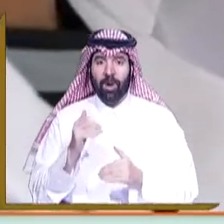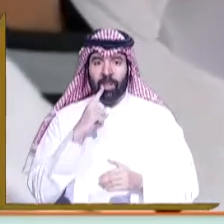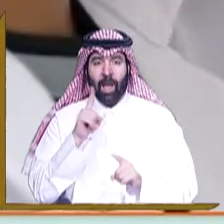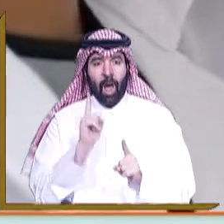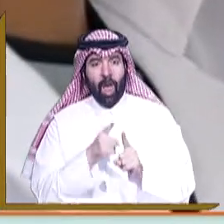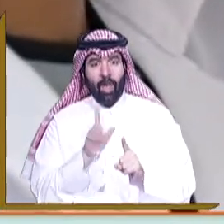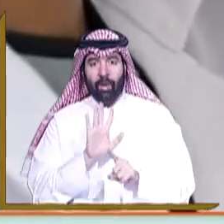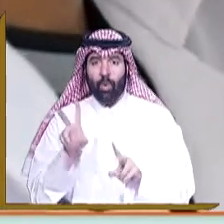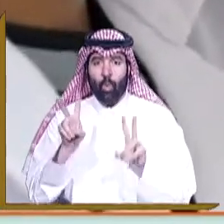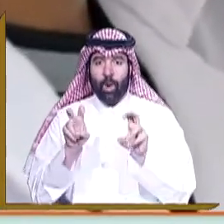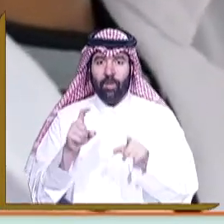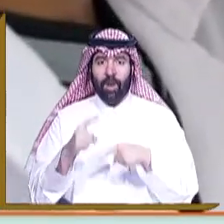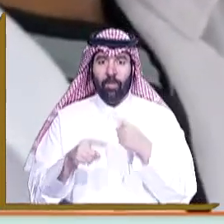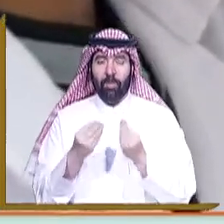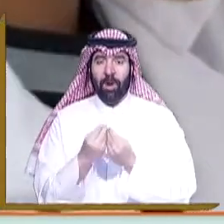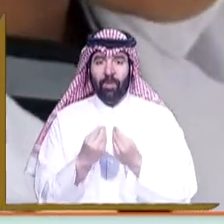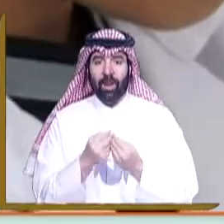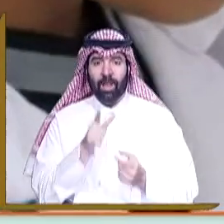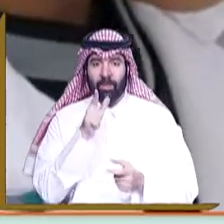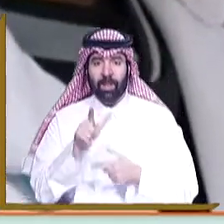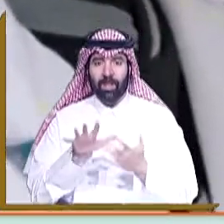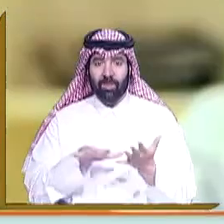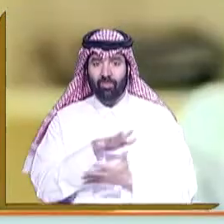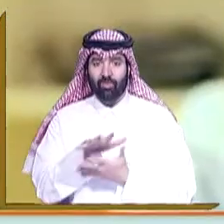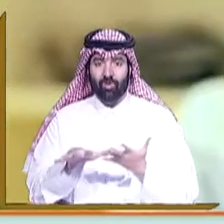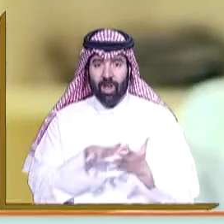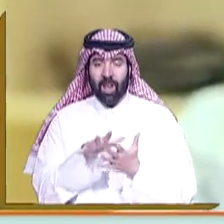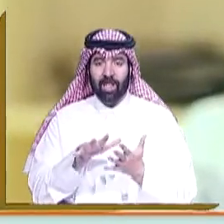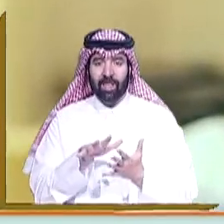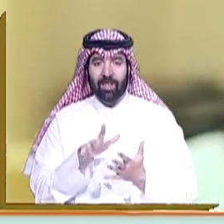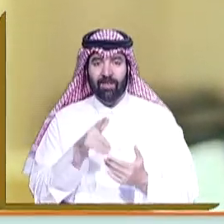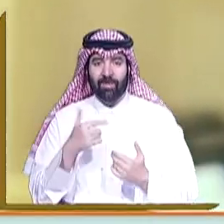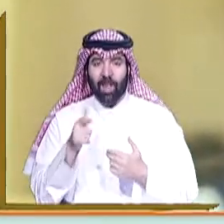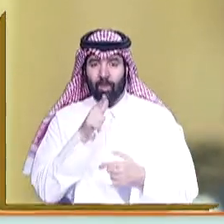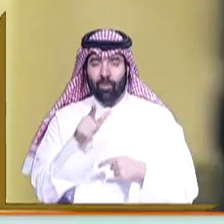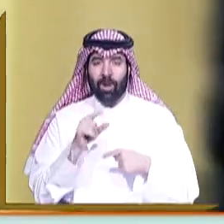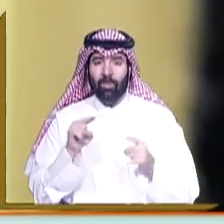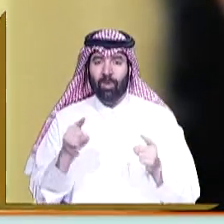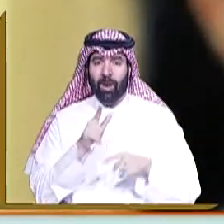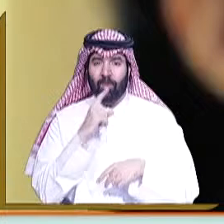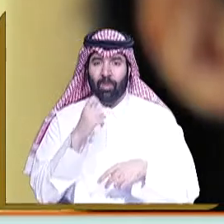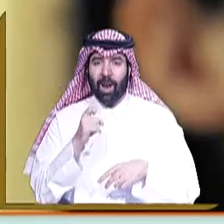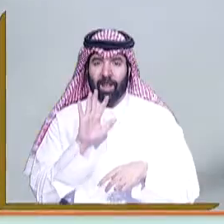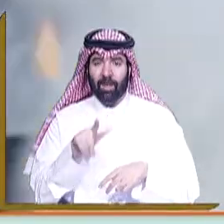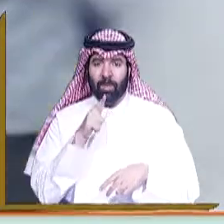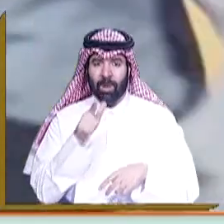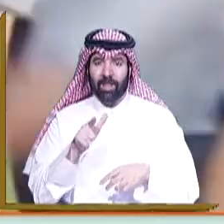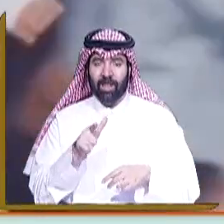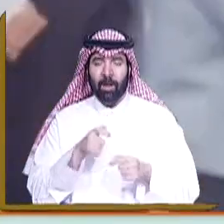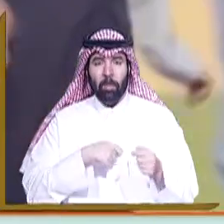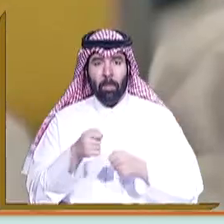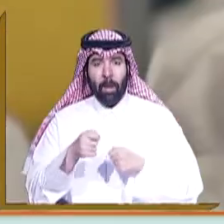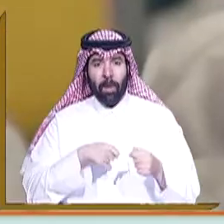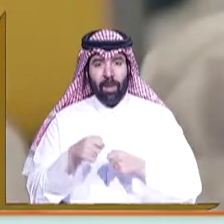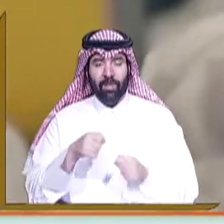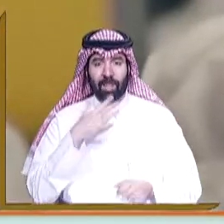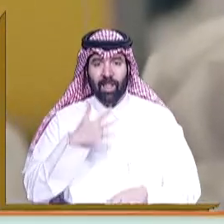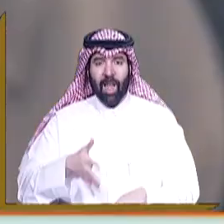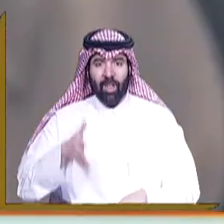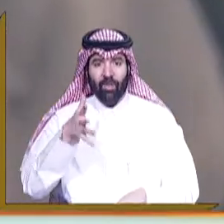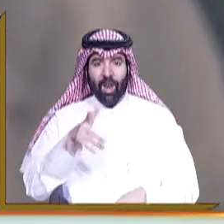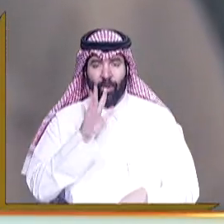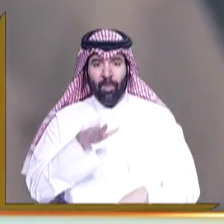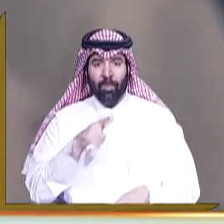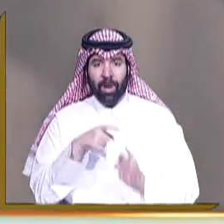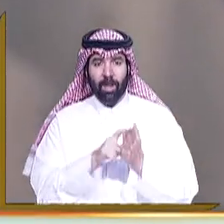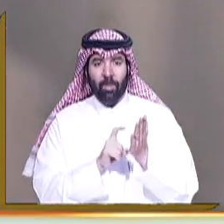بشكل خاص، فضلا عن مكافحة جريمة التحرش والأحداث ومكافحة جرائم الاتجار بالأشخاص، إضافة إلى